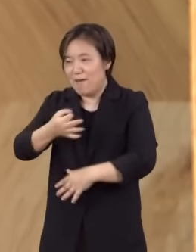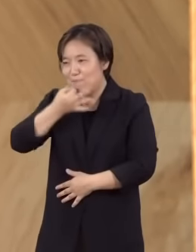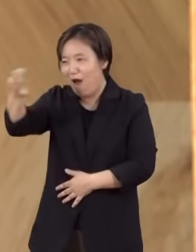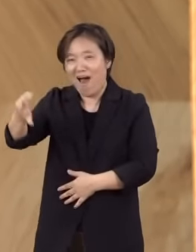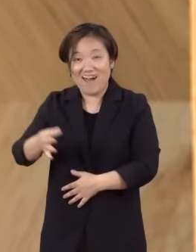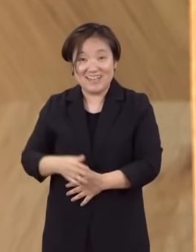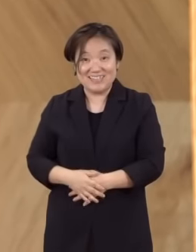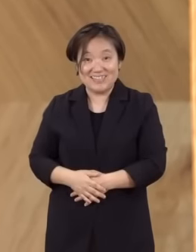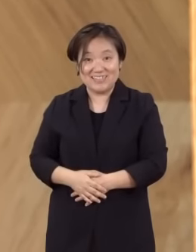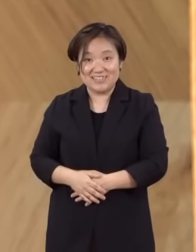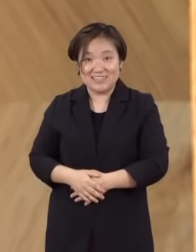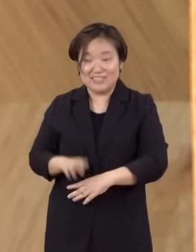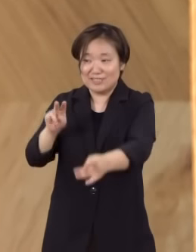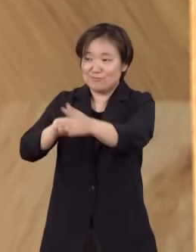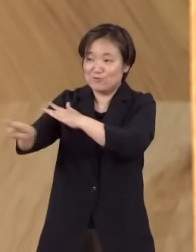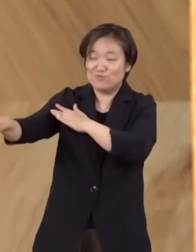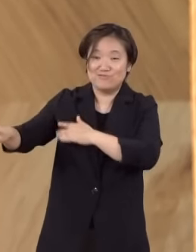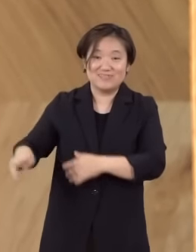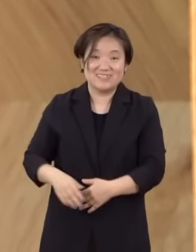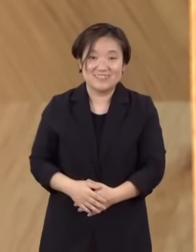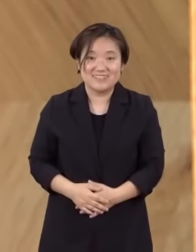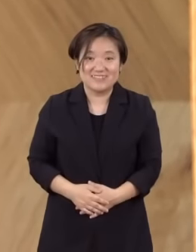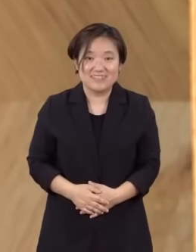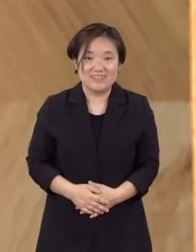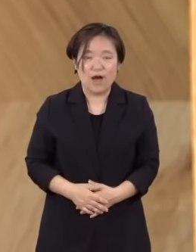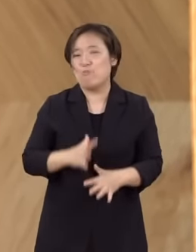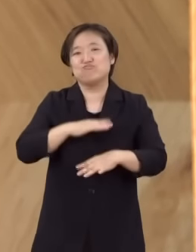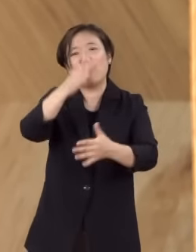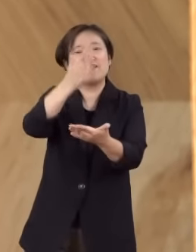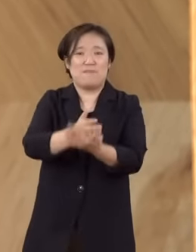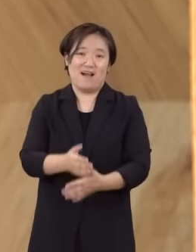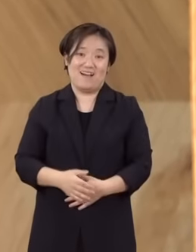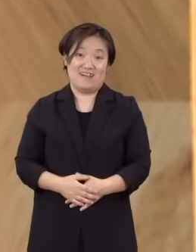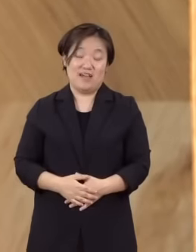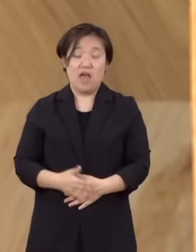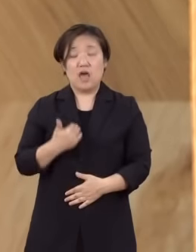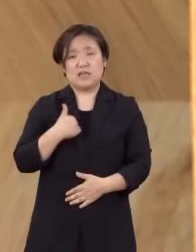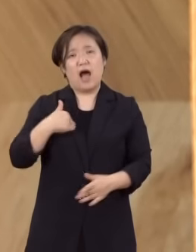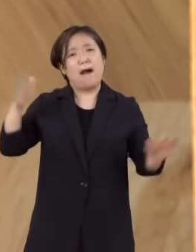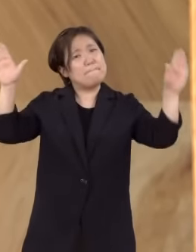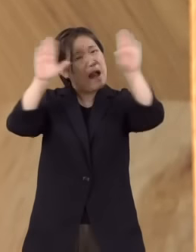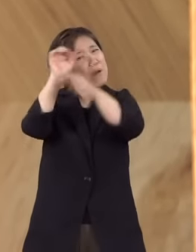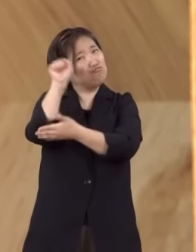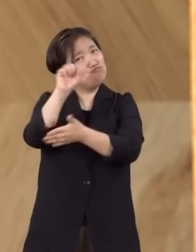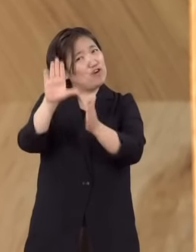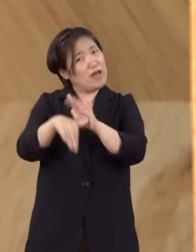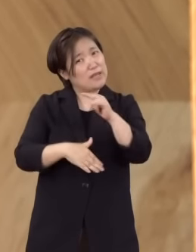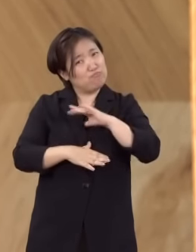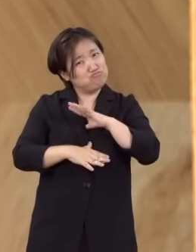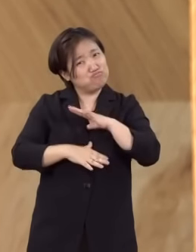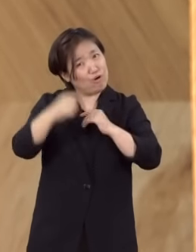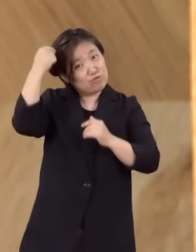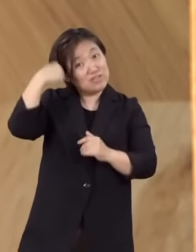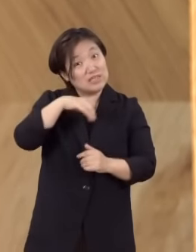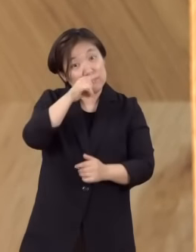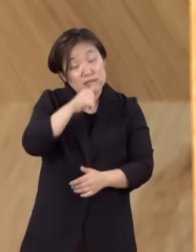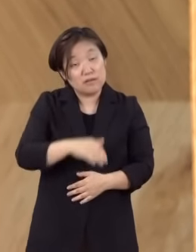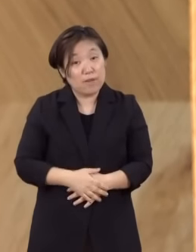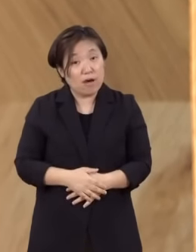돼요 무서워할 필요 없습니다 운전 밤에 운전하는데 막 무서우면 거기 어차